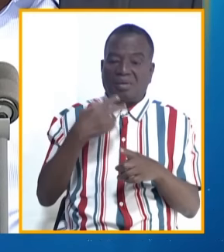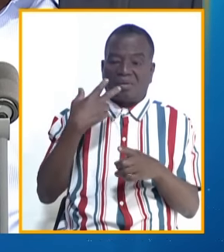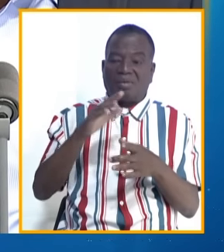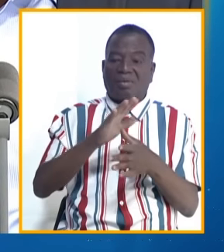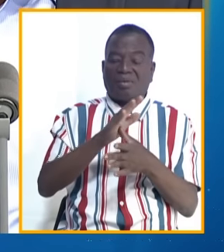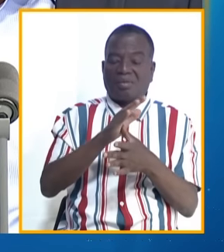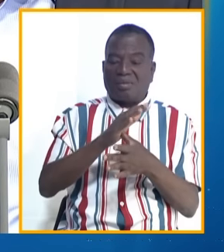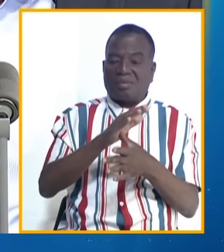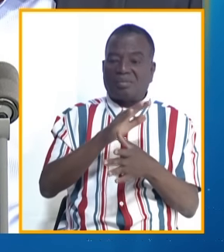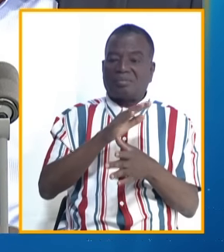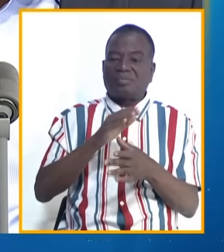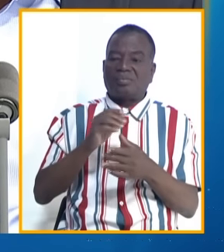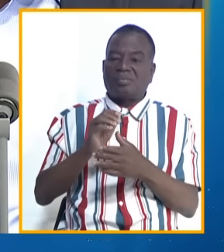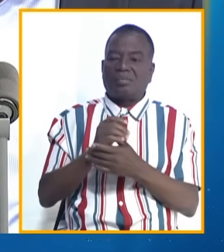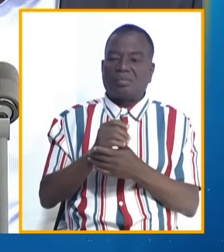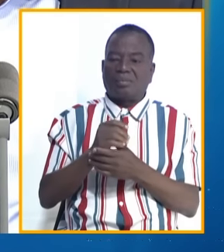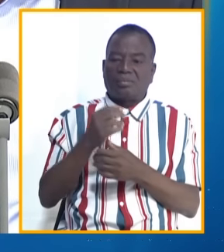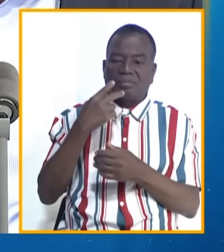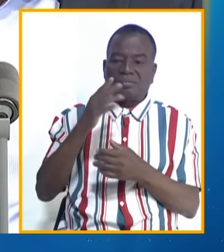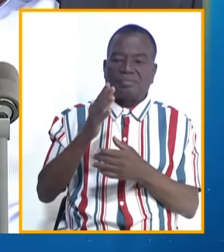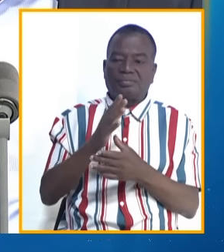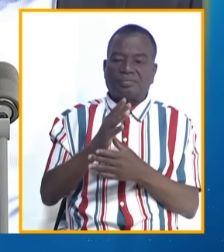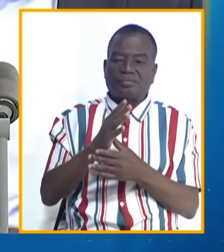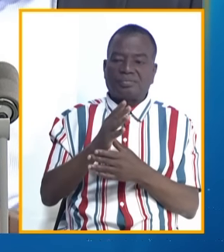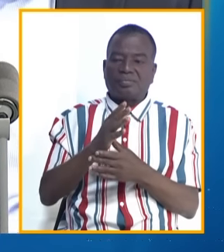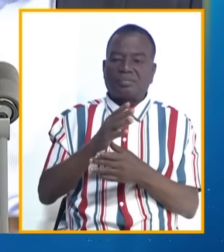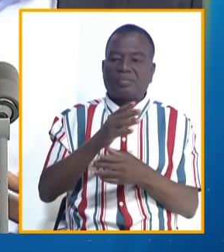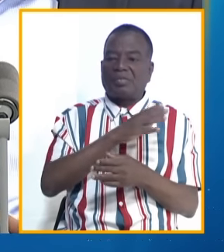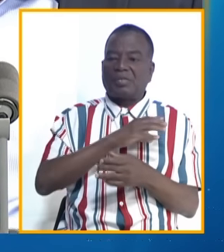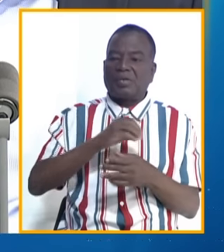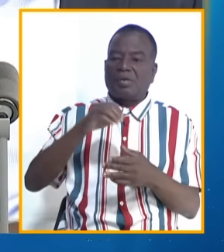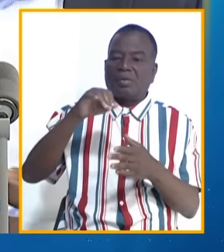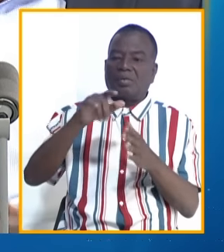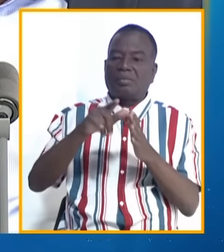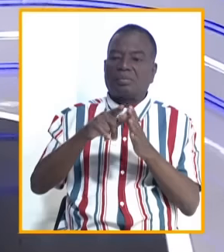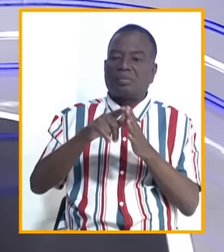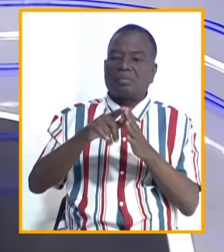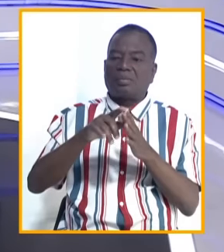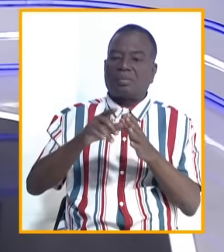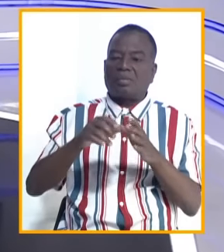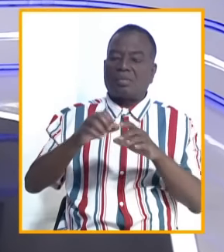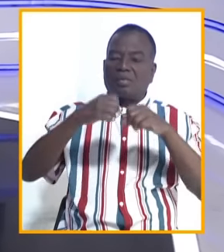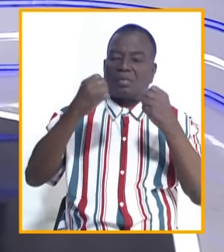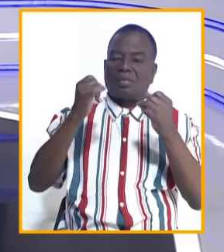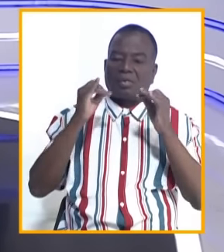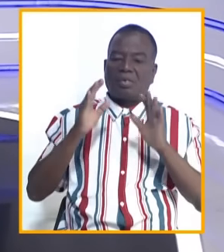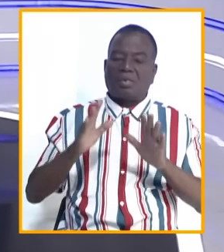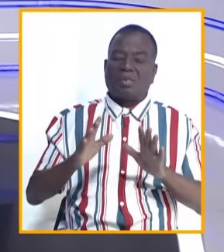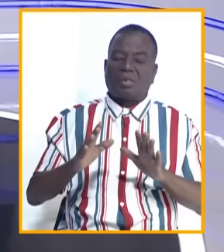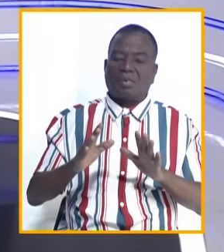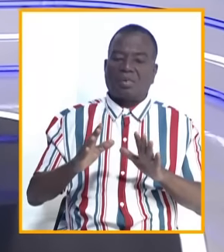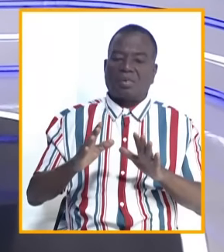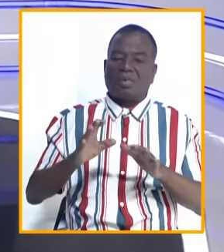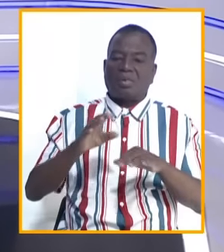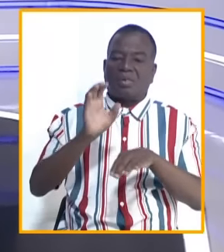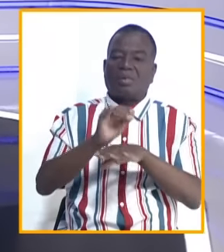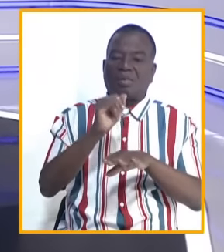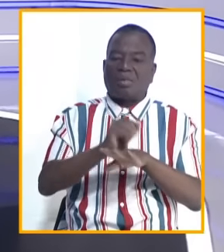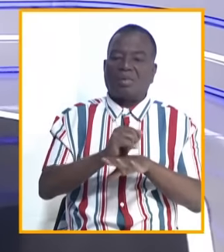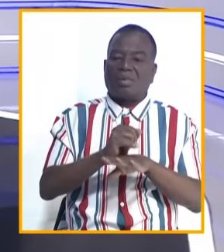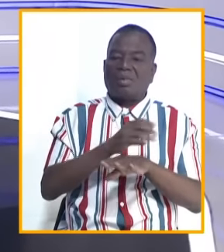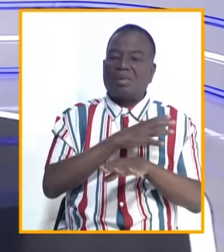3 mois et qui a émerveillé vraiment le public qui a décidé d'aller suivre ses prestations du côté donc de la rotonde du Palais des Sports de Trailleville. Le deuxième